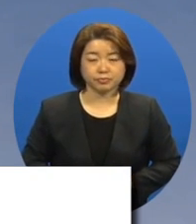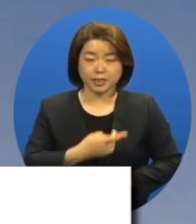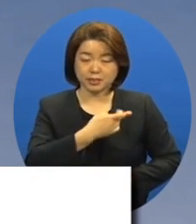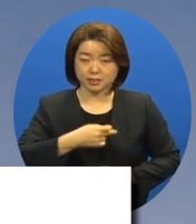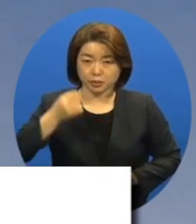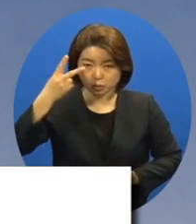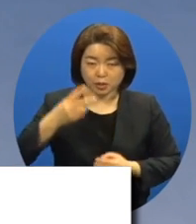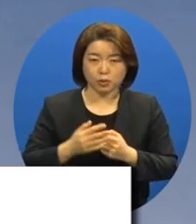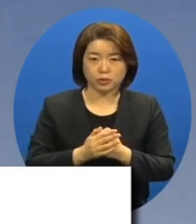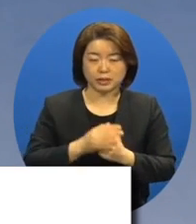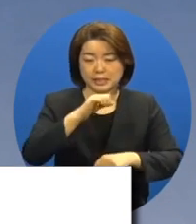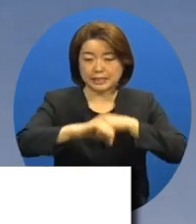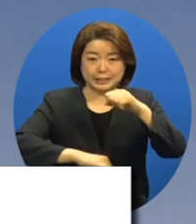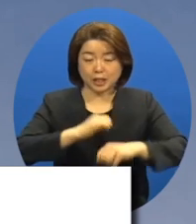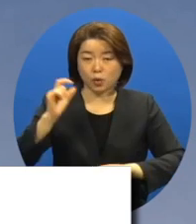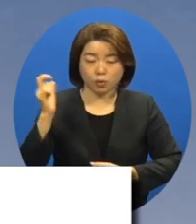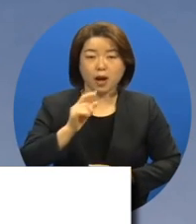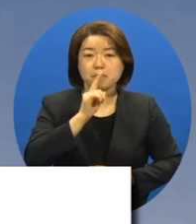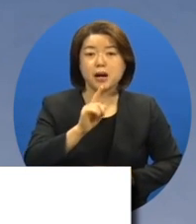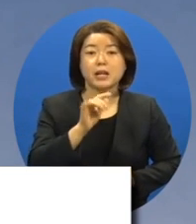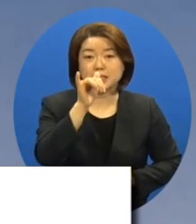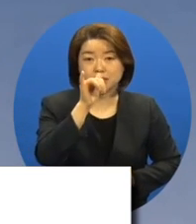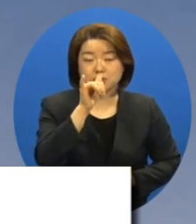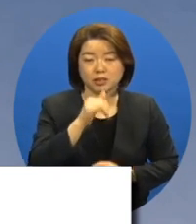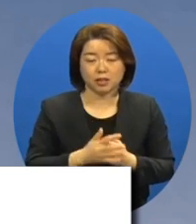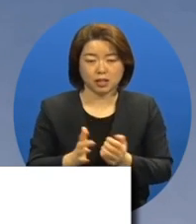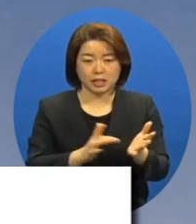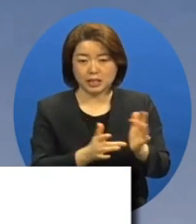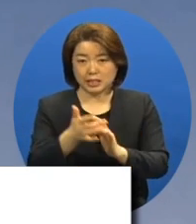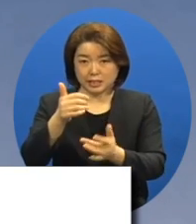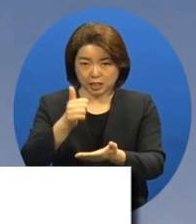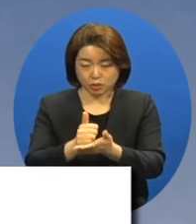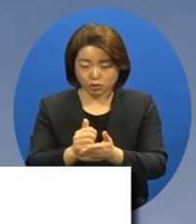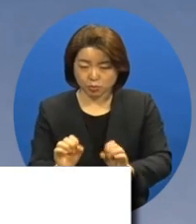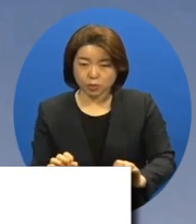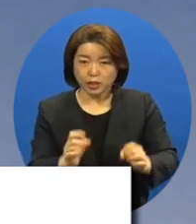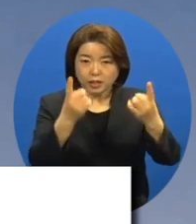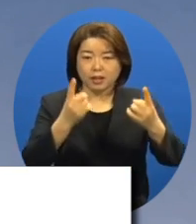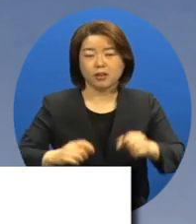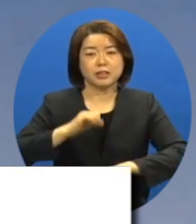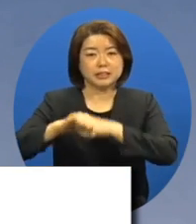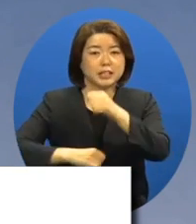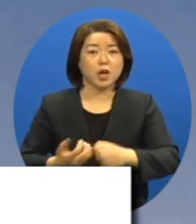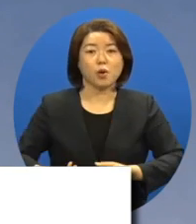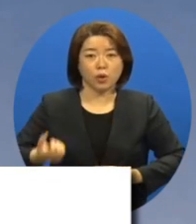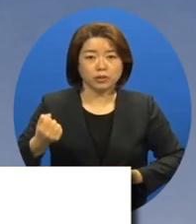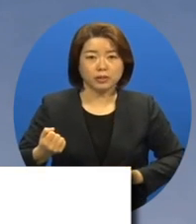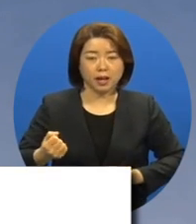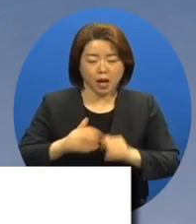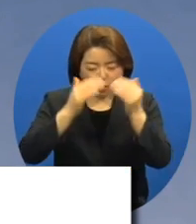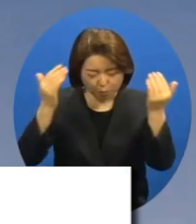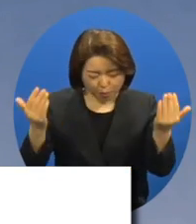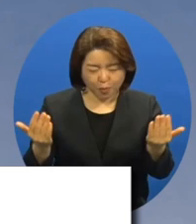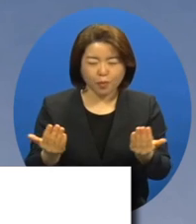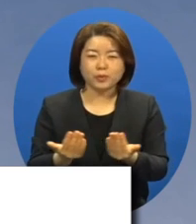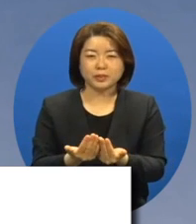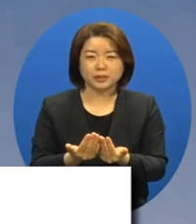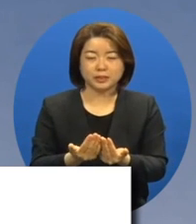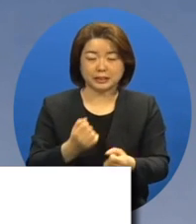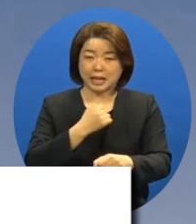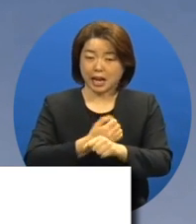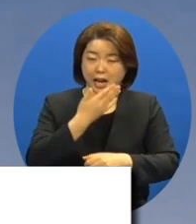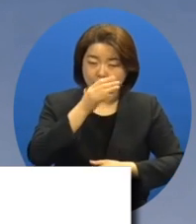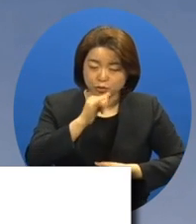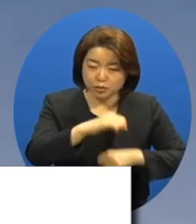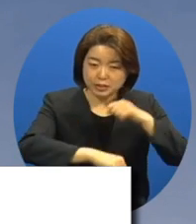바울은 자유를 대단히 강조했습니다 예수 그리스도를 일하여 자유를 얻었다고 모든 것을 할 수 있는